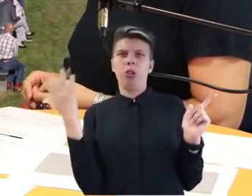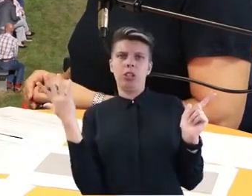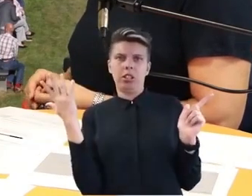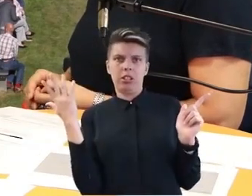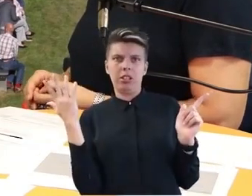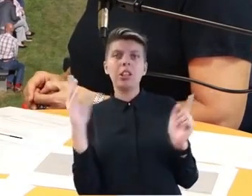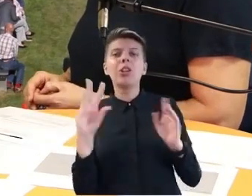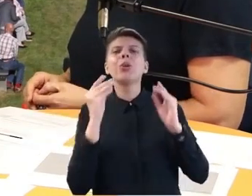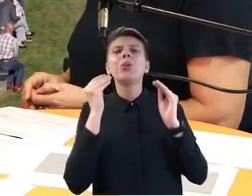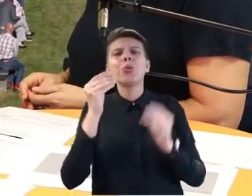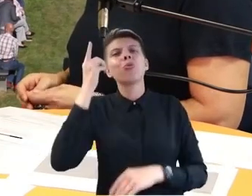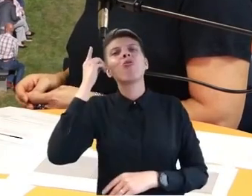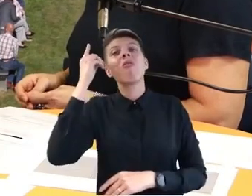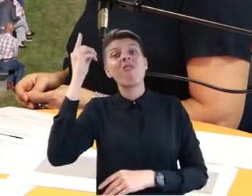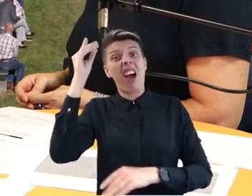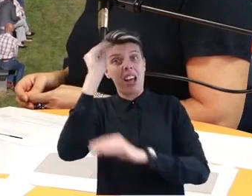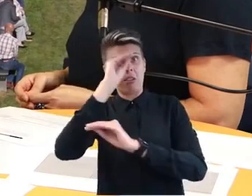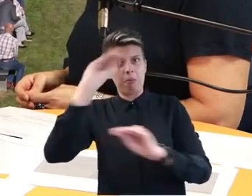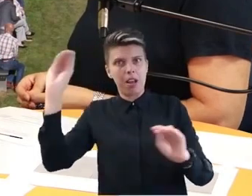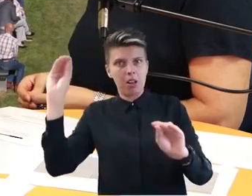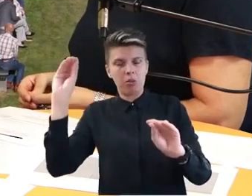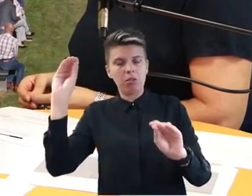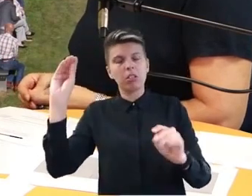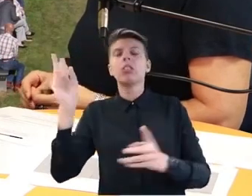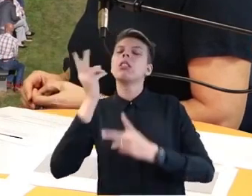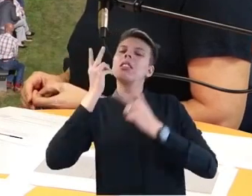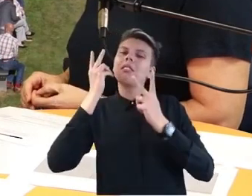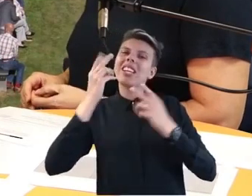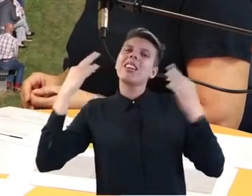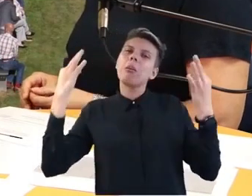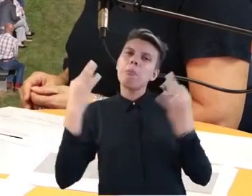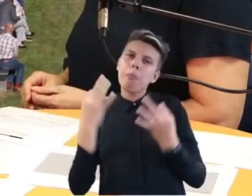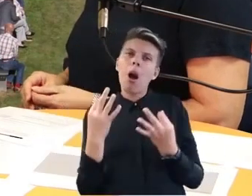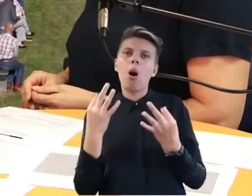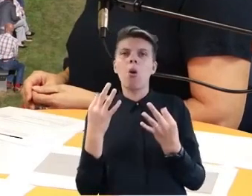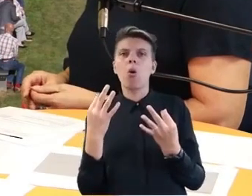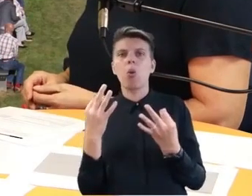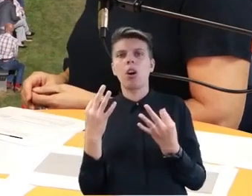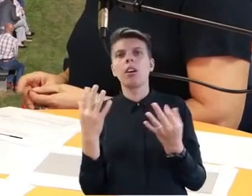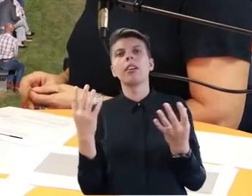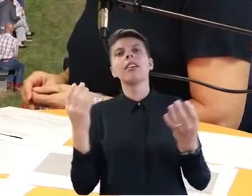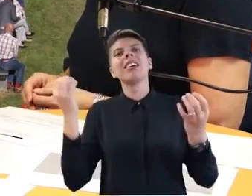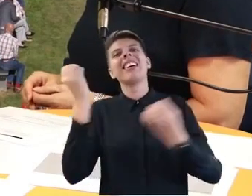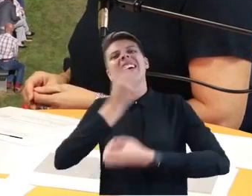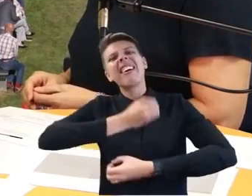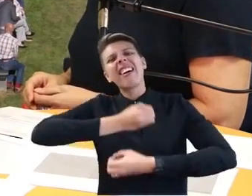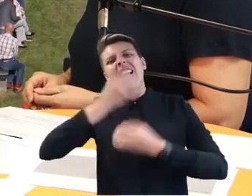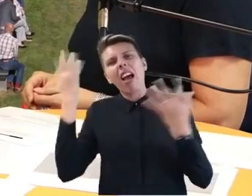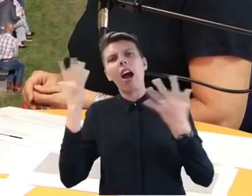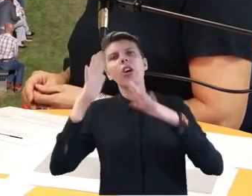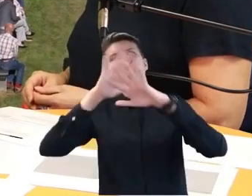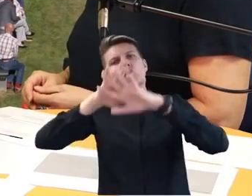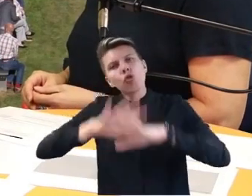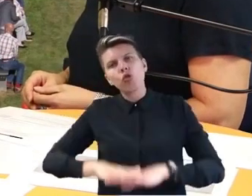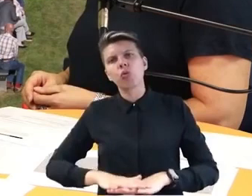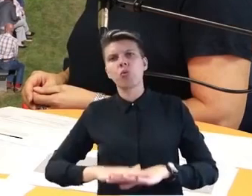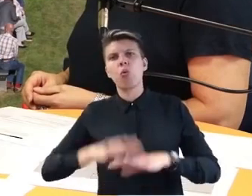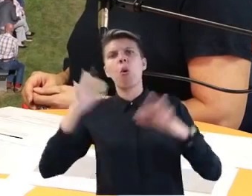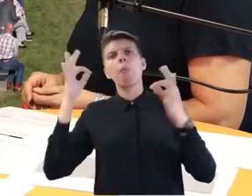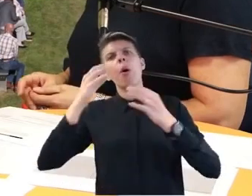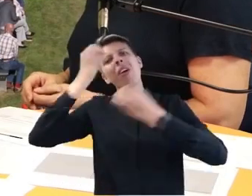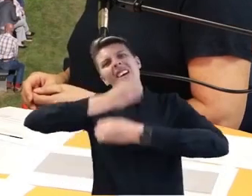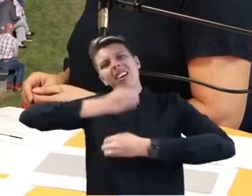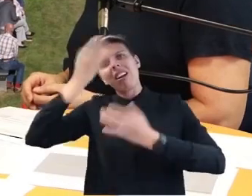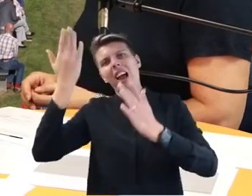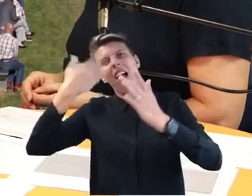warnmeldungen zum beispiel ganz wichtig dass wir in ganz klar ganz eindeutigen absender unter der warnmeldung stehen haben damit